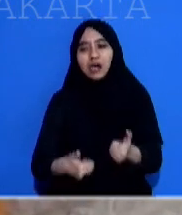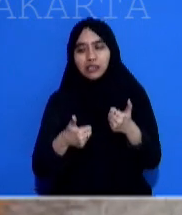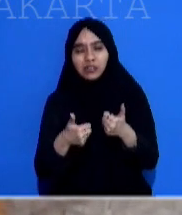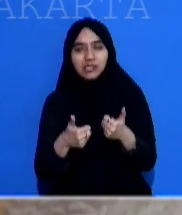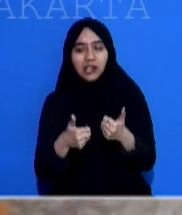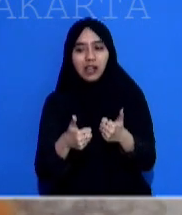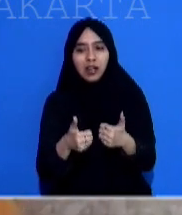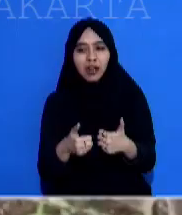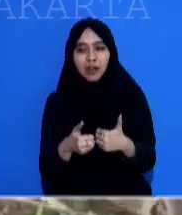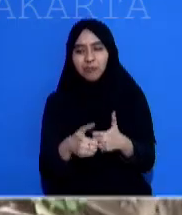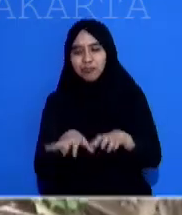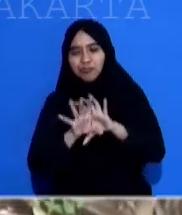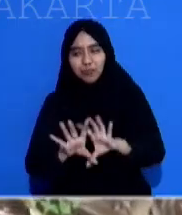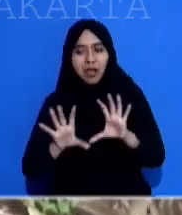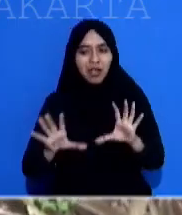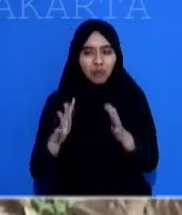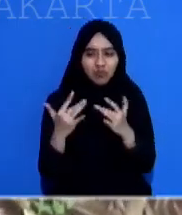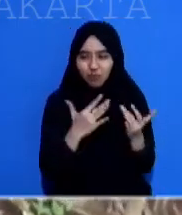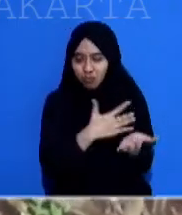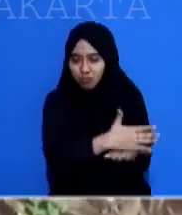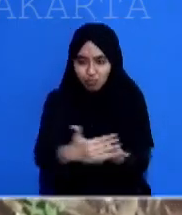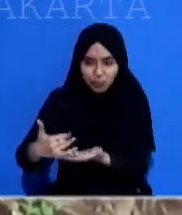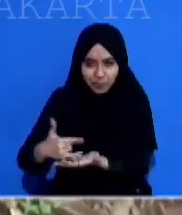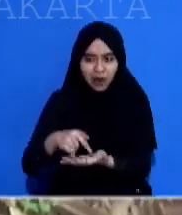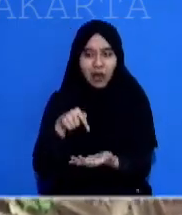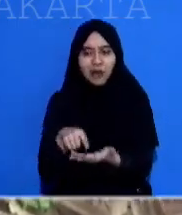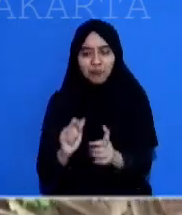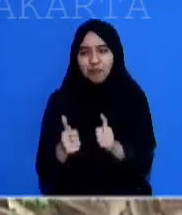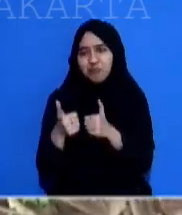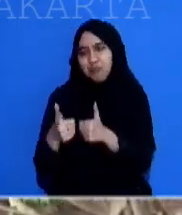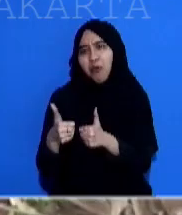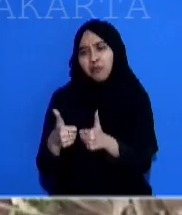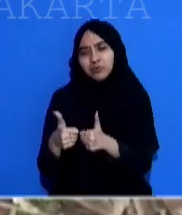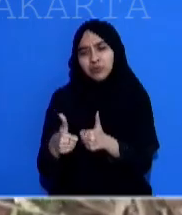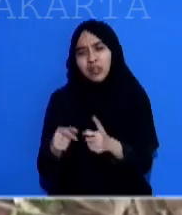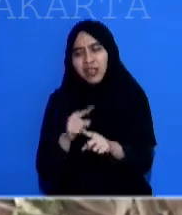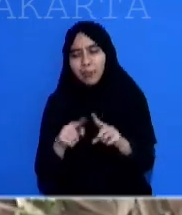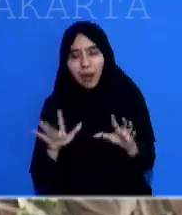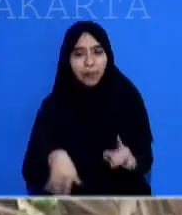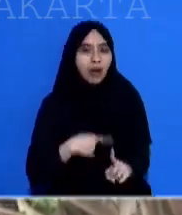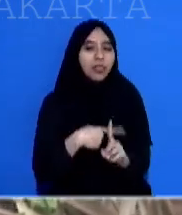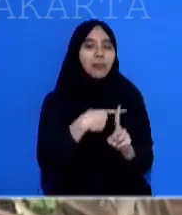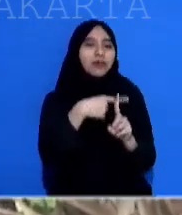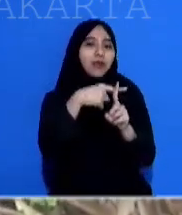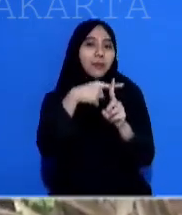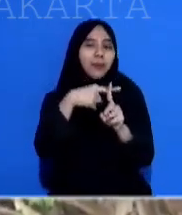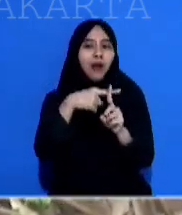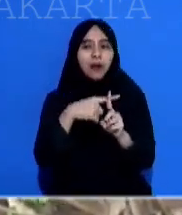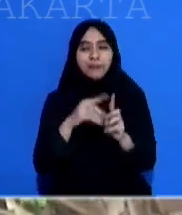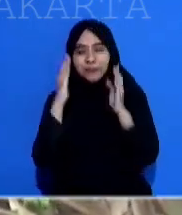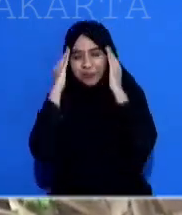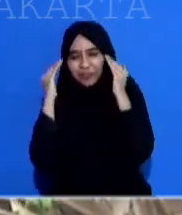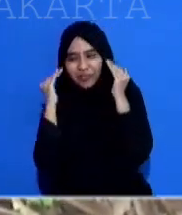sak jagung. Jagung ini hasilnya sae mriko ning mriki ning namung nggih tambahan pertanian niku Pak.